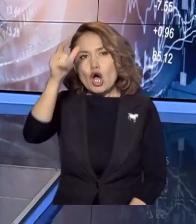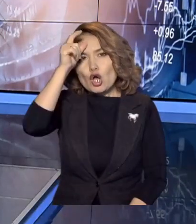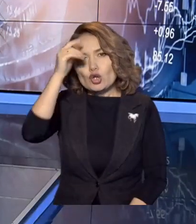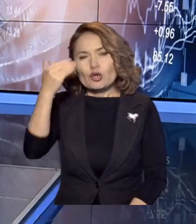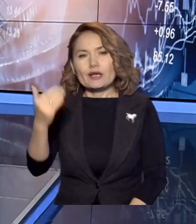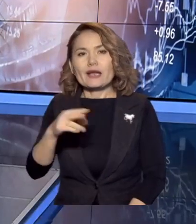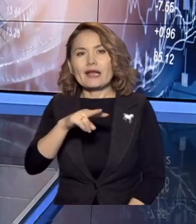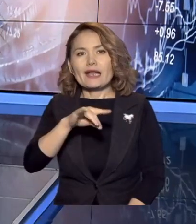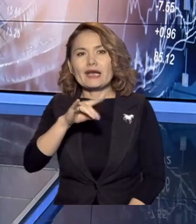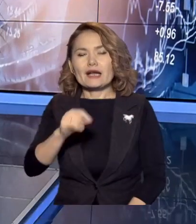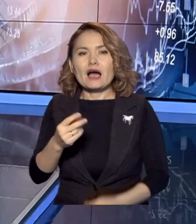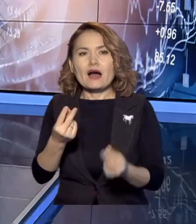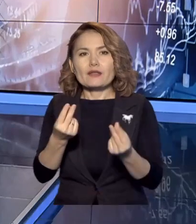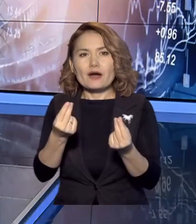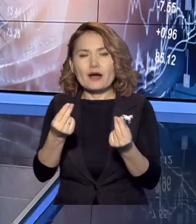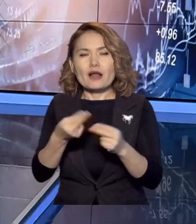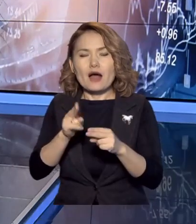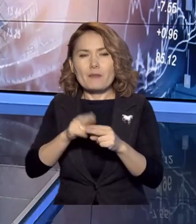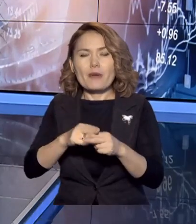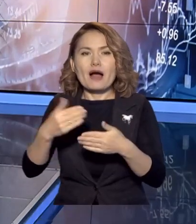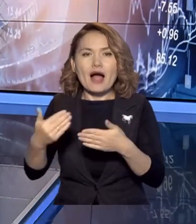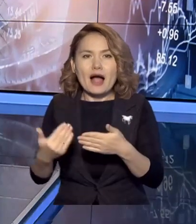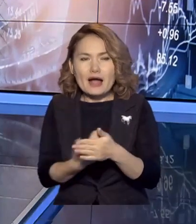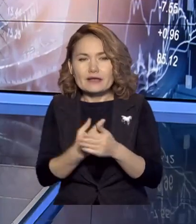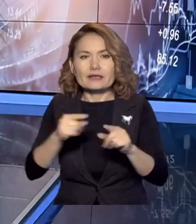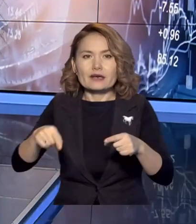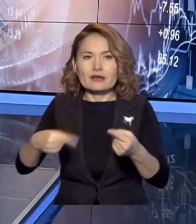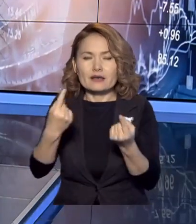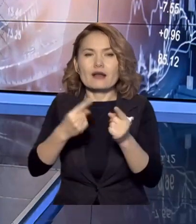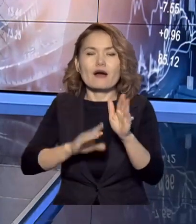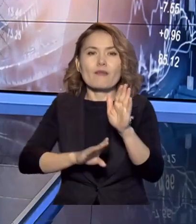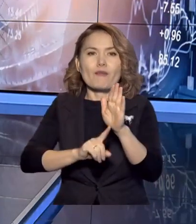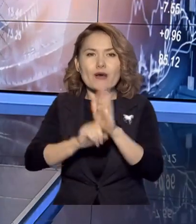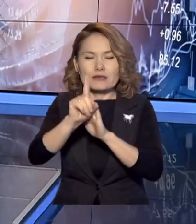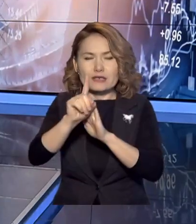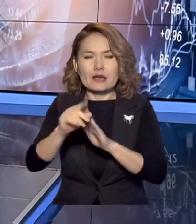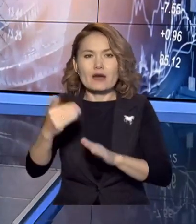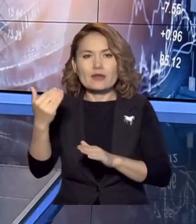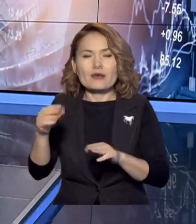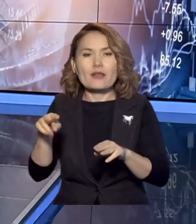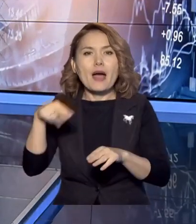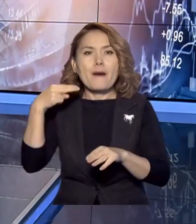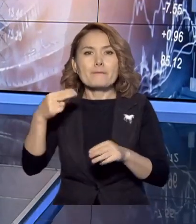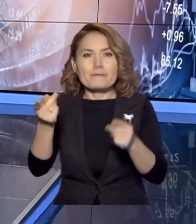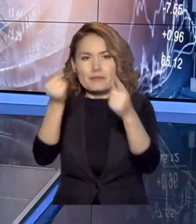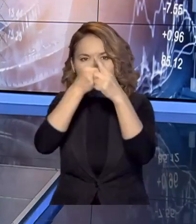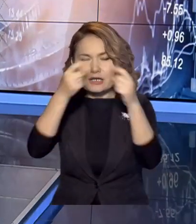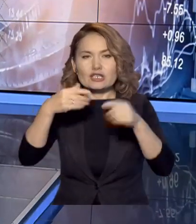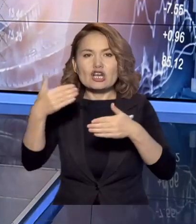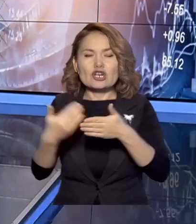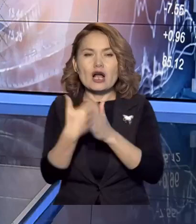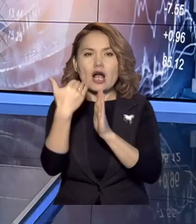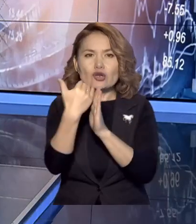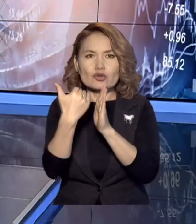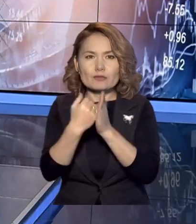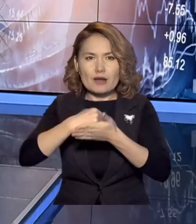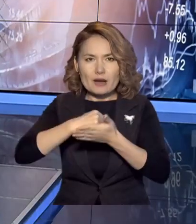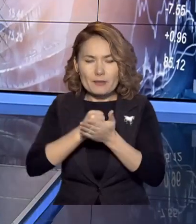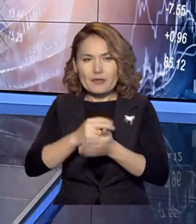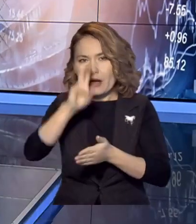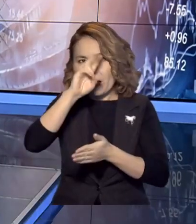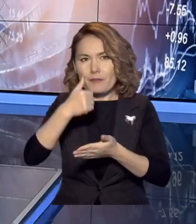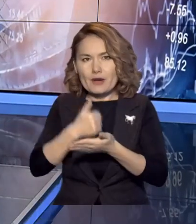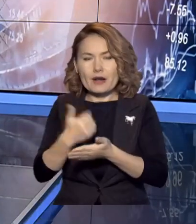Түрік лирасы долларға қатысты қайта нығая бастады. Бұған президент Тайып Режеп Ердоған жариялаған жаңа жоспар түрткі болып отыр.